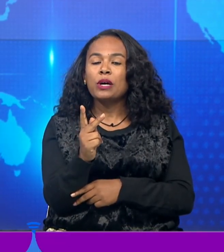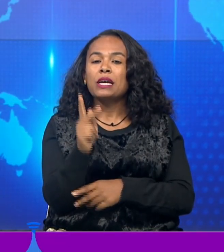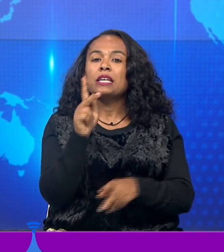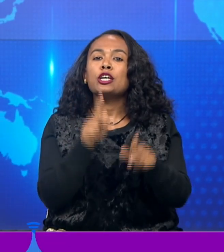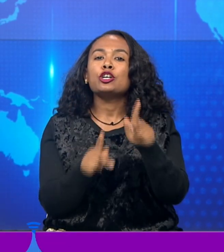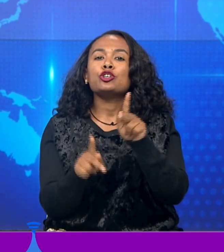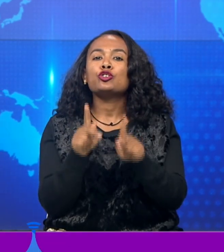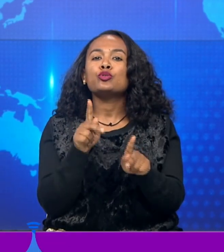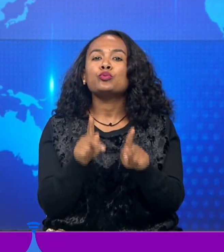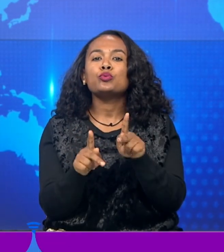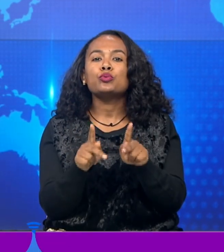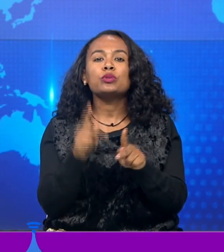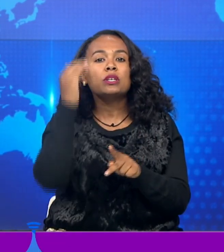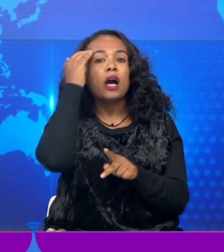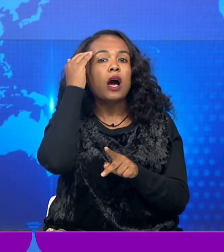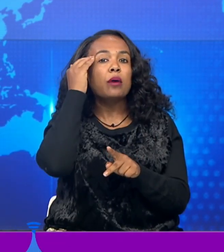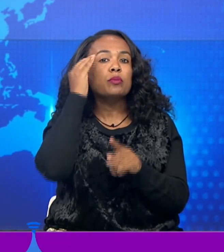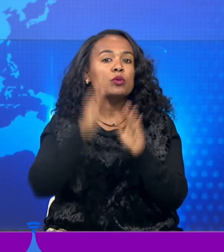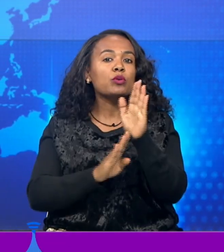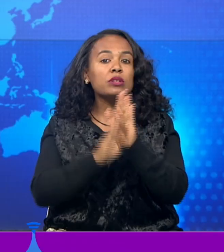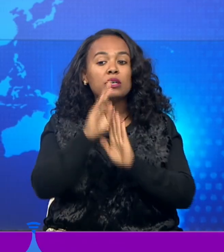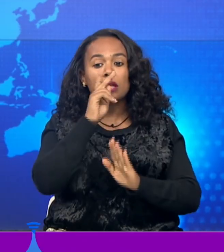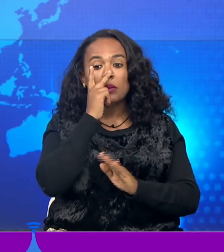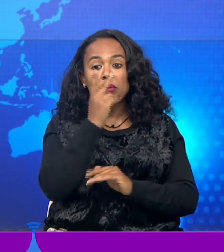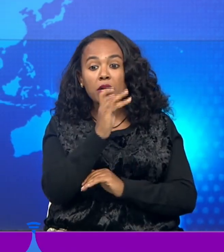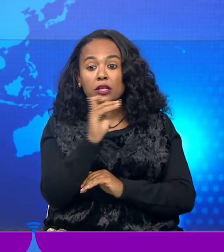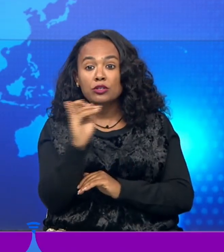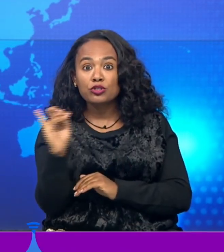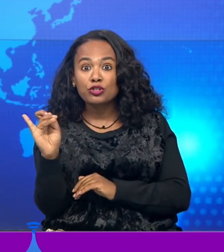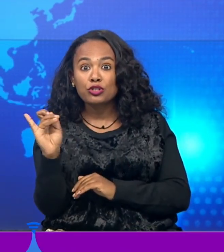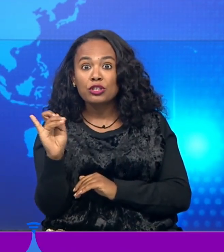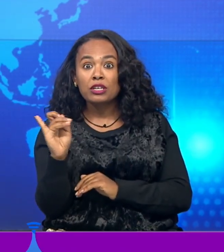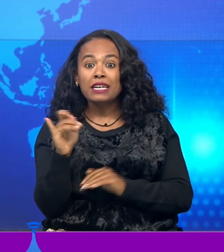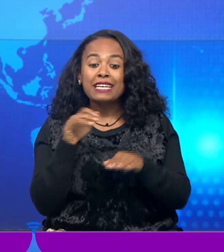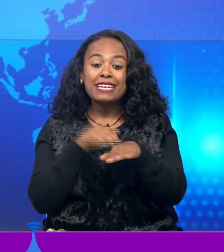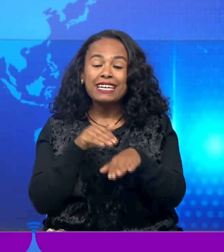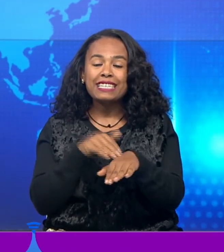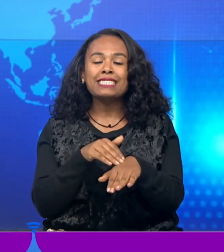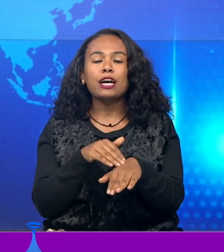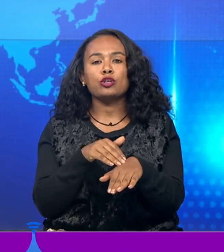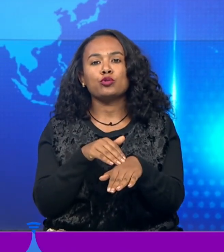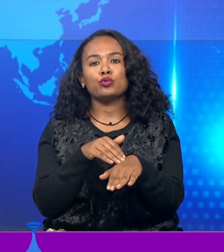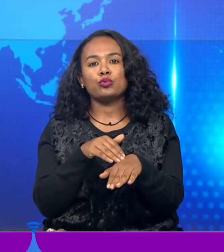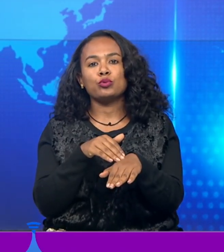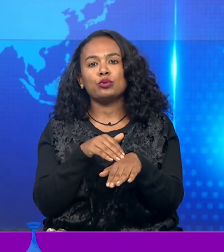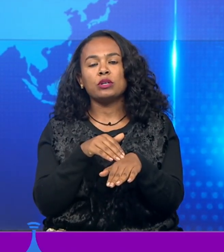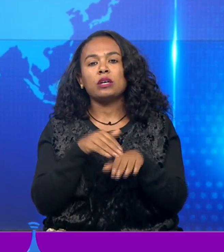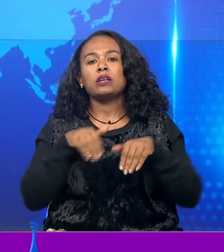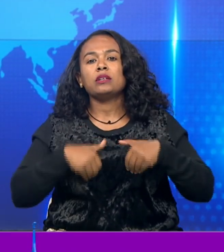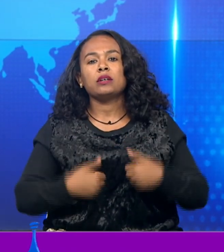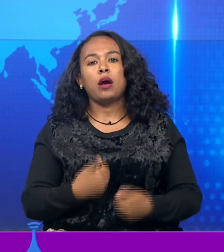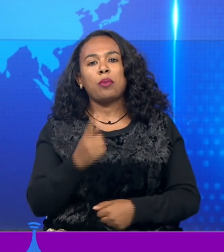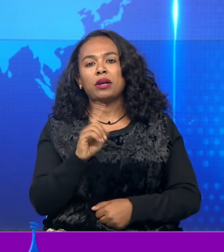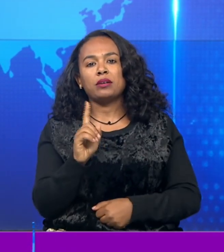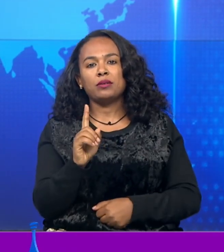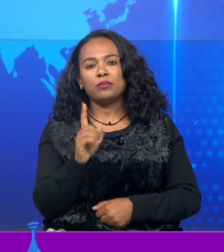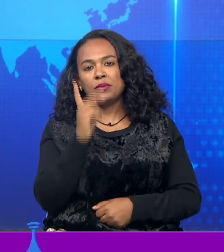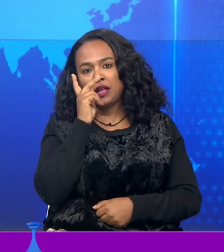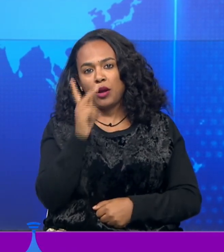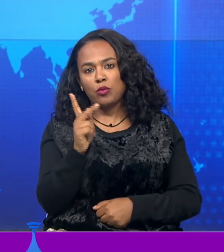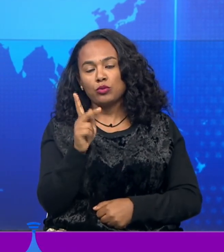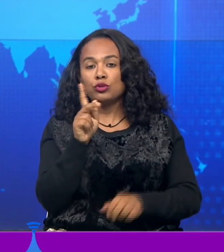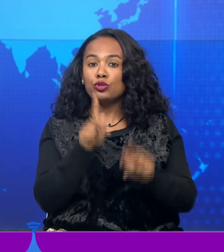የህዝቡን የአእምሮ እድገት ታይበታለህ እንጂ የቀስቃሹን ድካም አይደለም የምታየው።